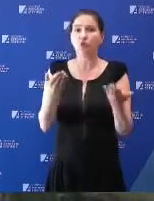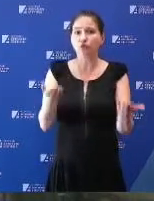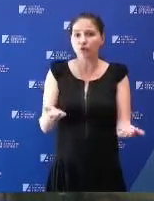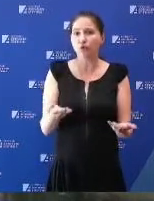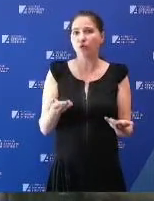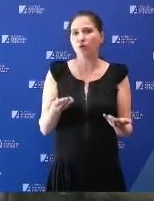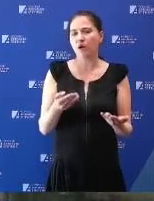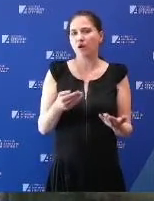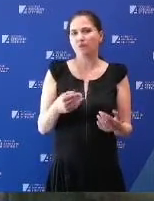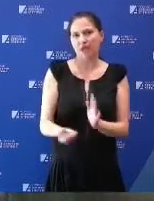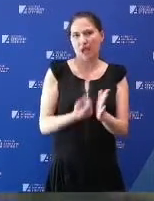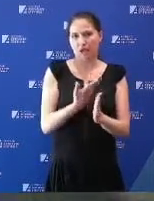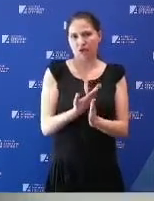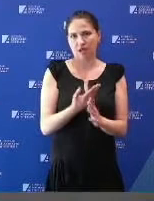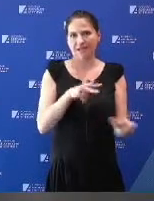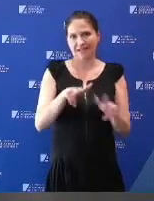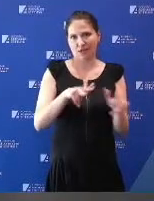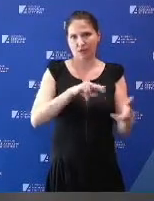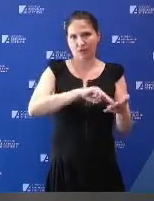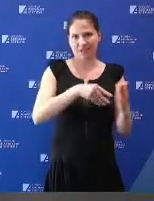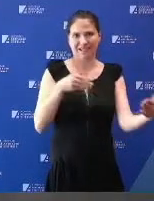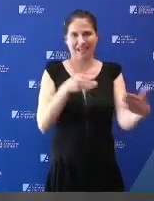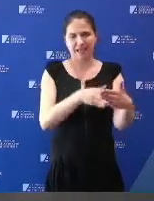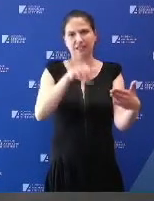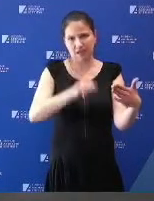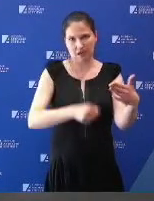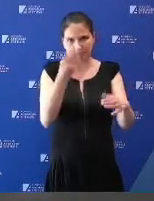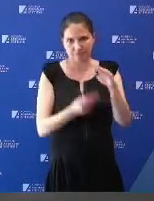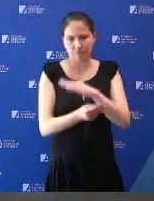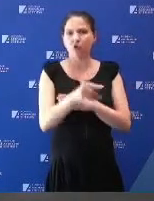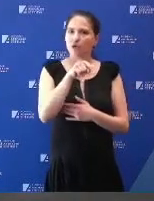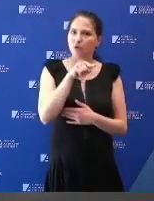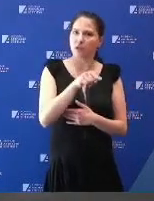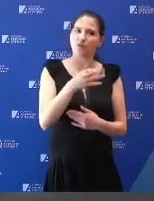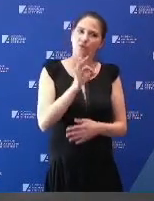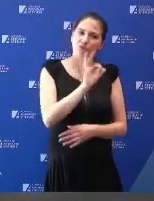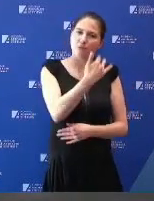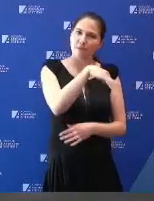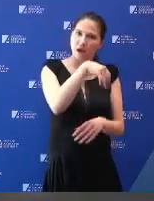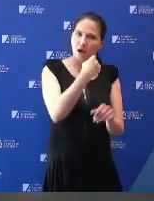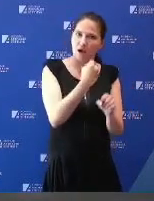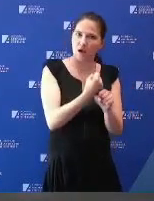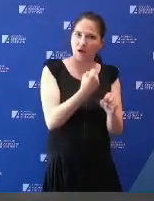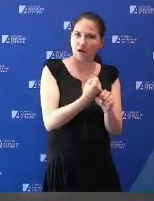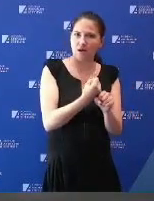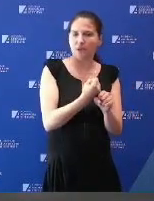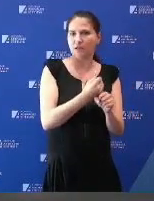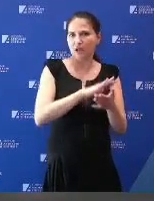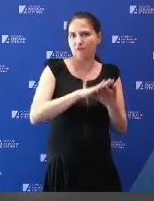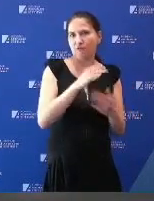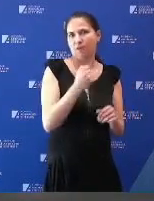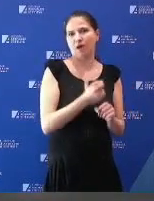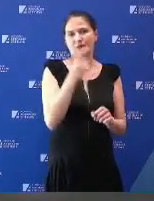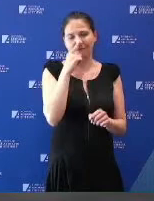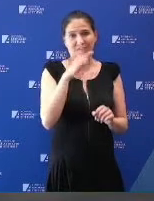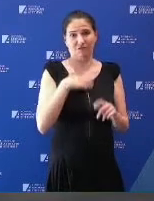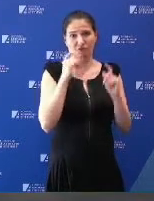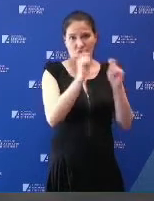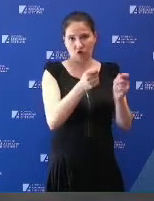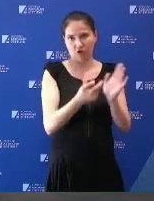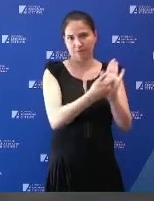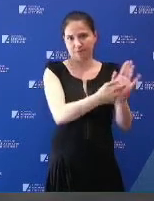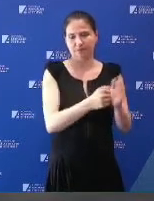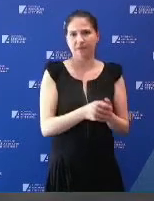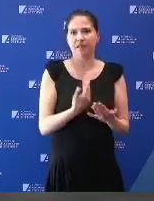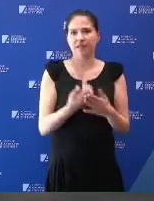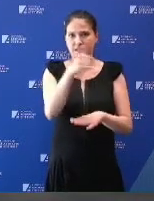aktuellen Regierungspolitik verstehen und es den politischen EntscheidungsträgerInnen erleichtern, unseren Vorschlägen zu folgen. Deshalb arbeiten wir gemeinsam mit